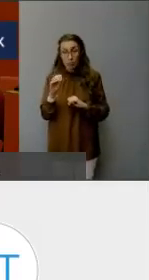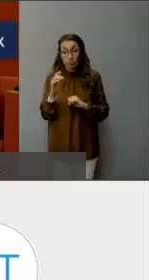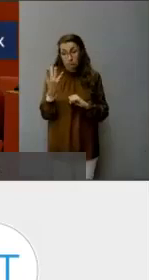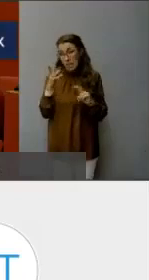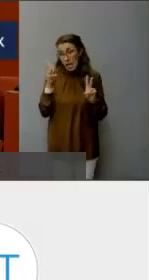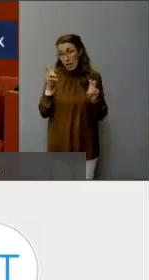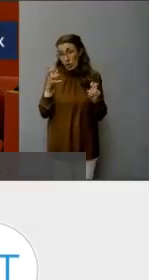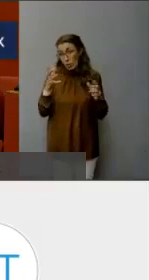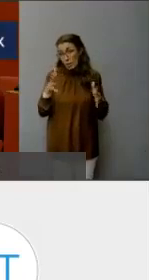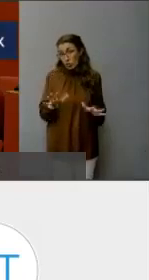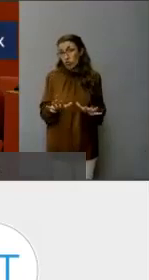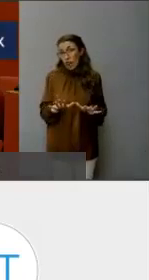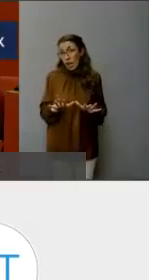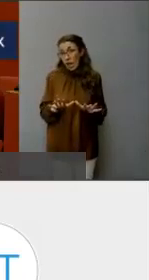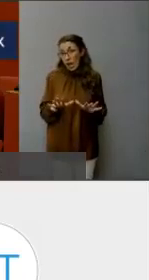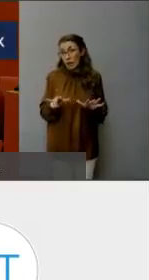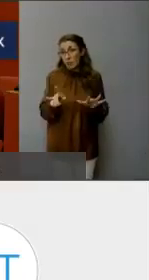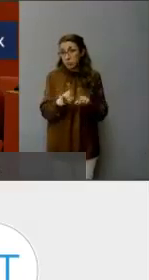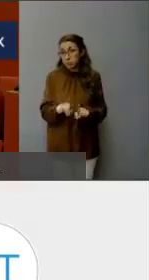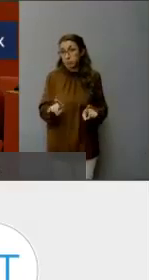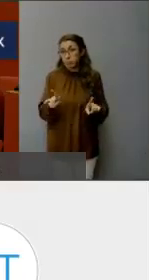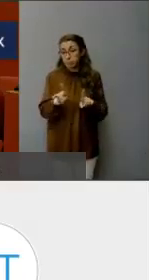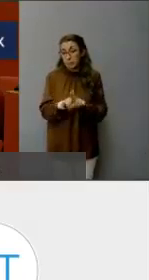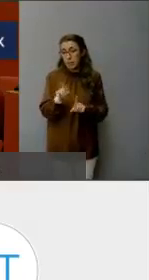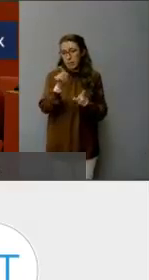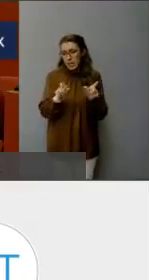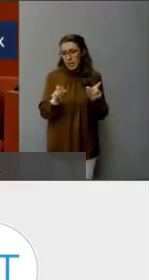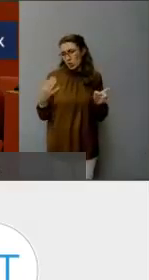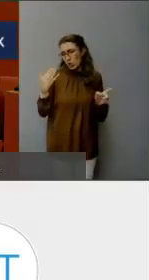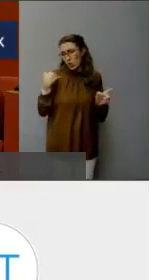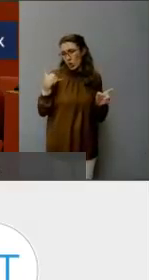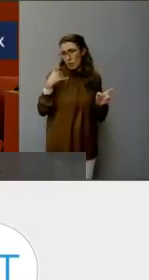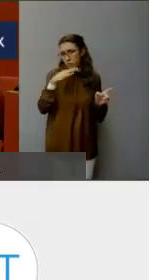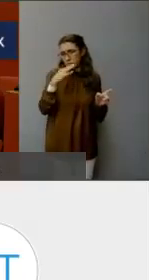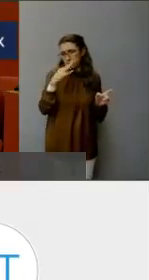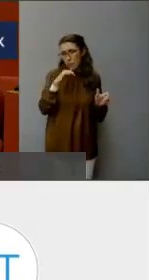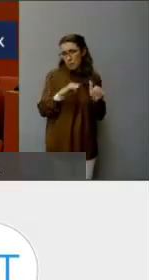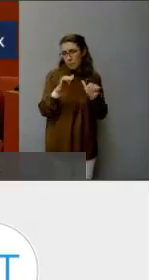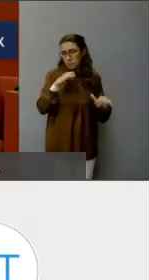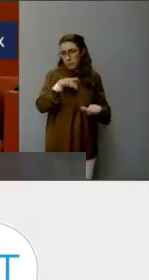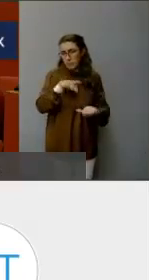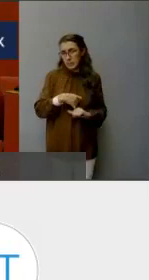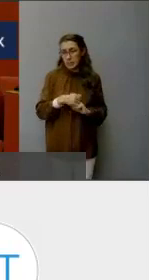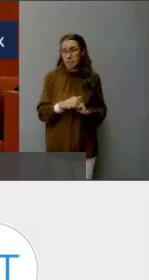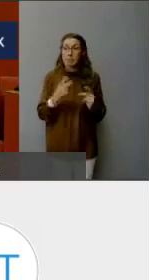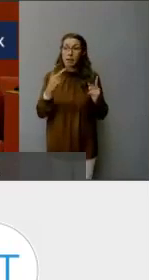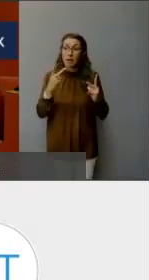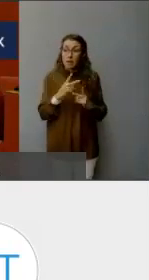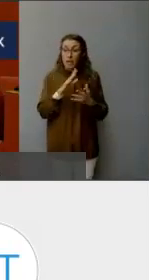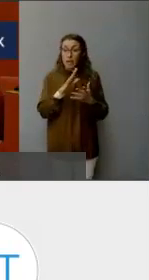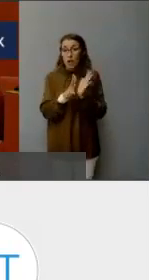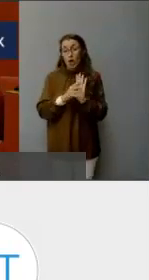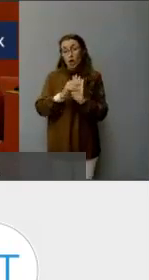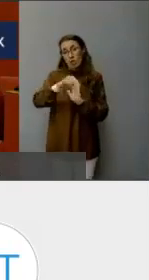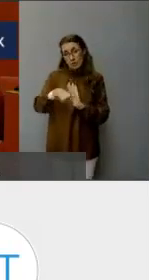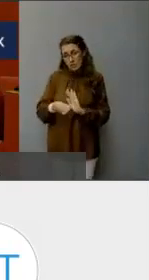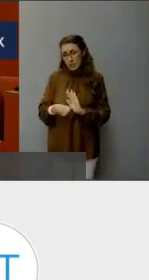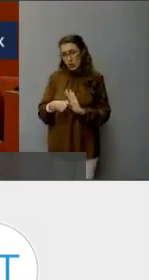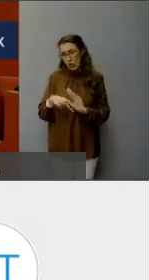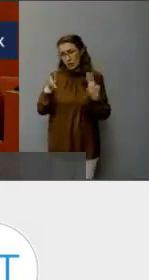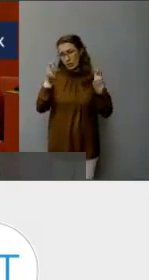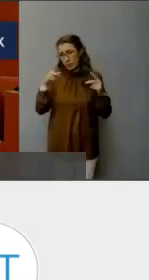ripreso anche in più circostanze da chi mi ha preceduto naturalmente il tema dalla convenzione le